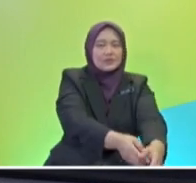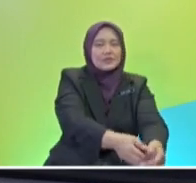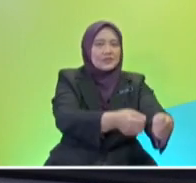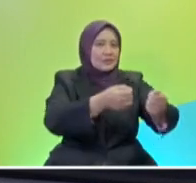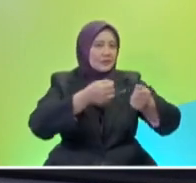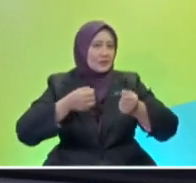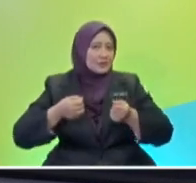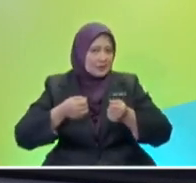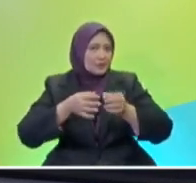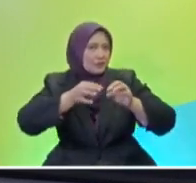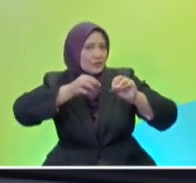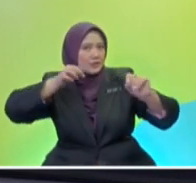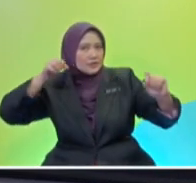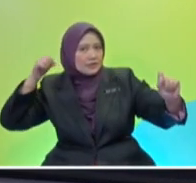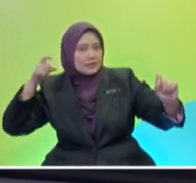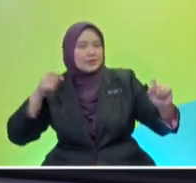panahnya